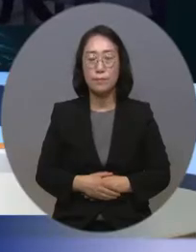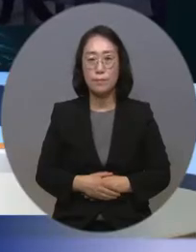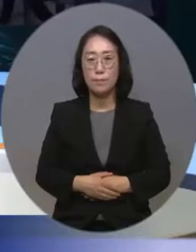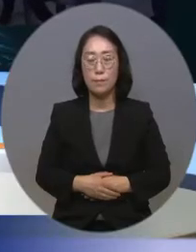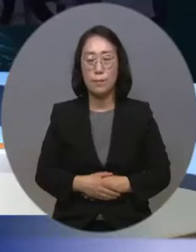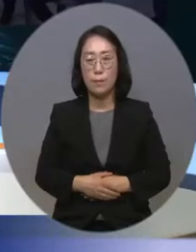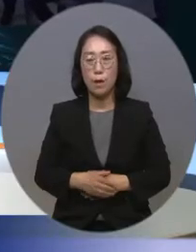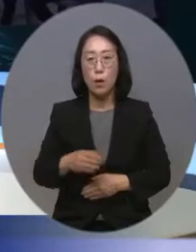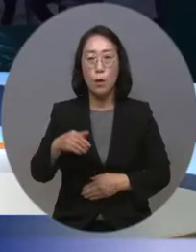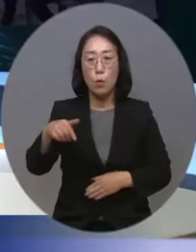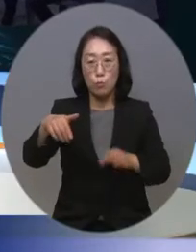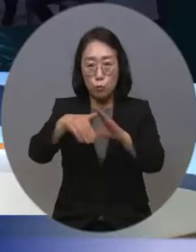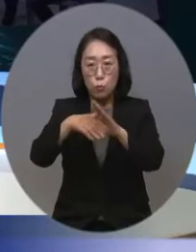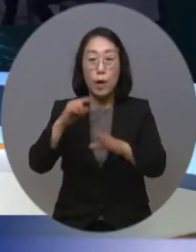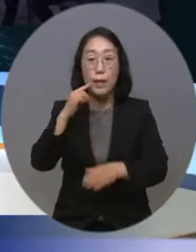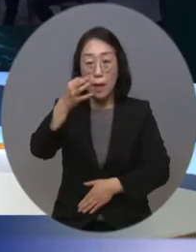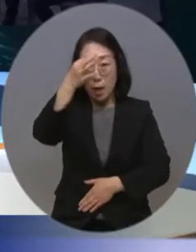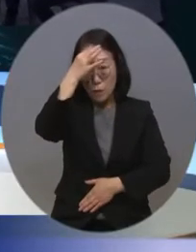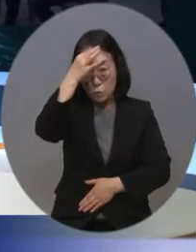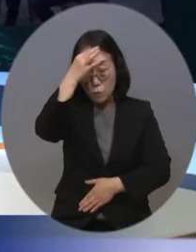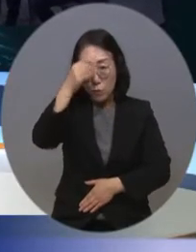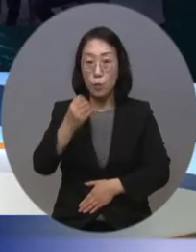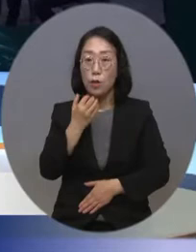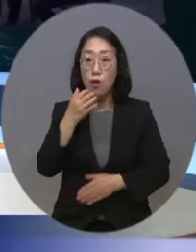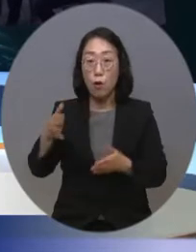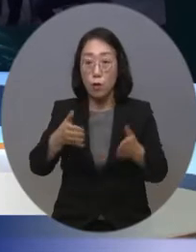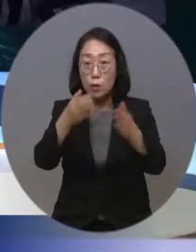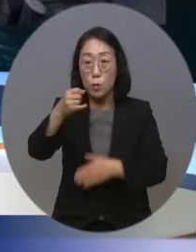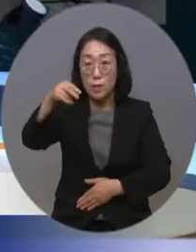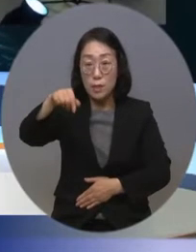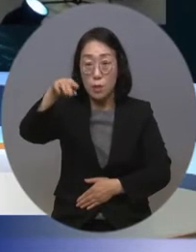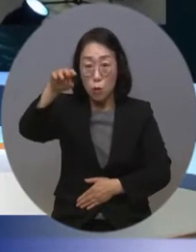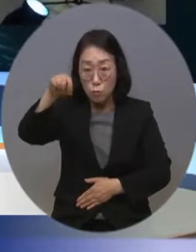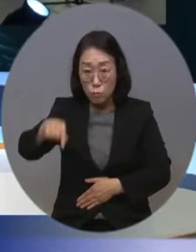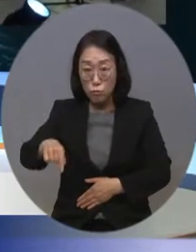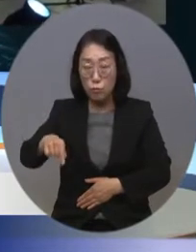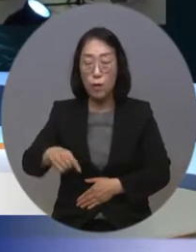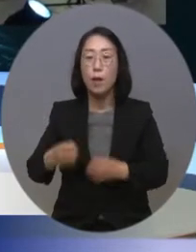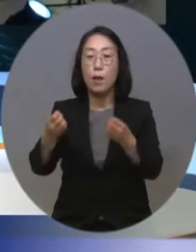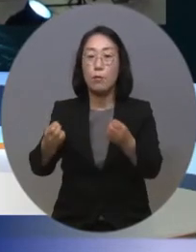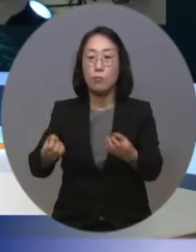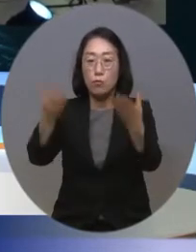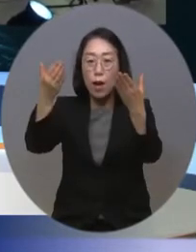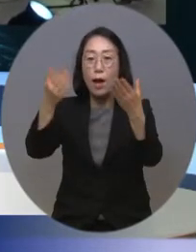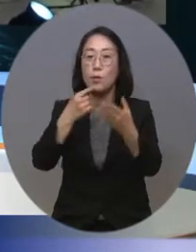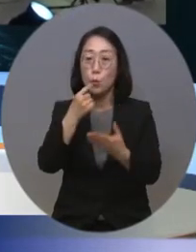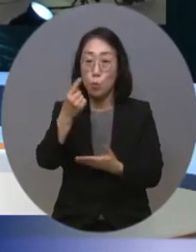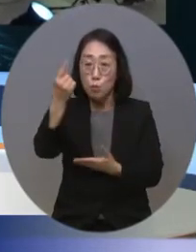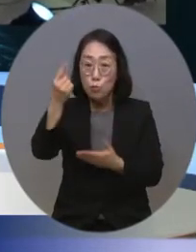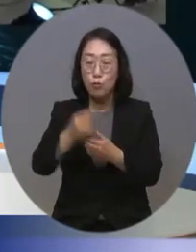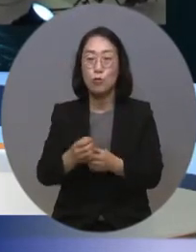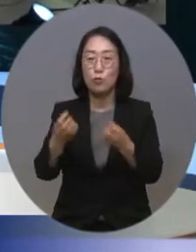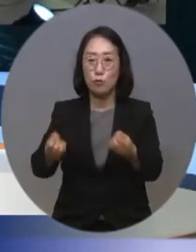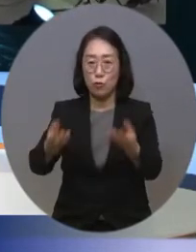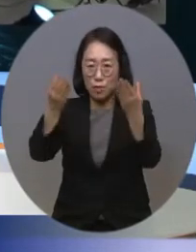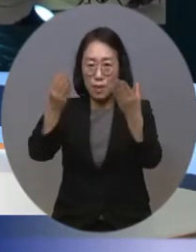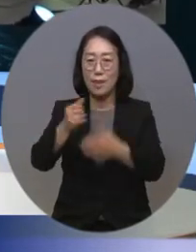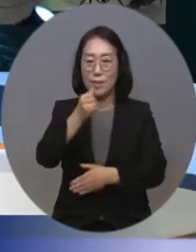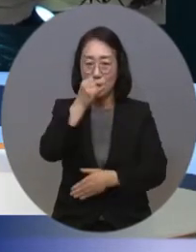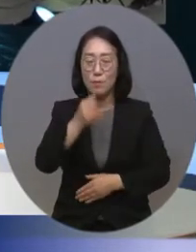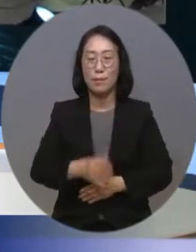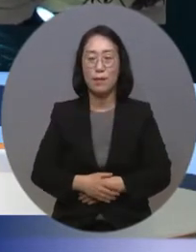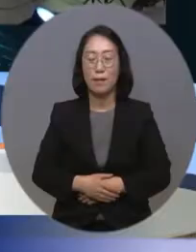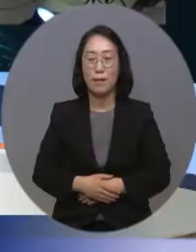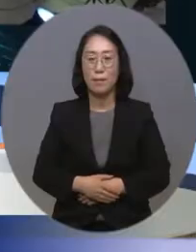문화예술을 통해 시민의 소리를 전하는 경기도 의정부시의 촛불문화제가 개최됐습니다. 정우선 기자가 다녀왔습니다.